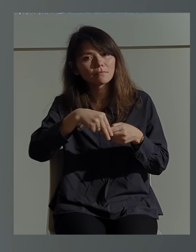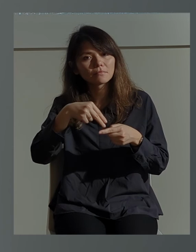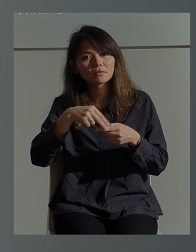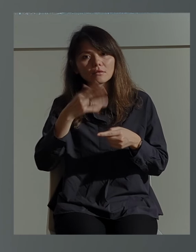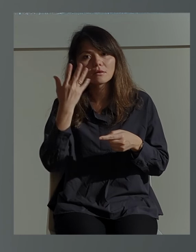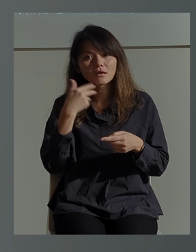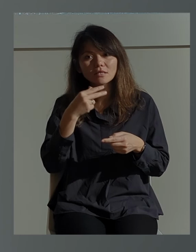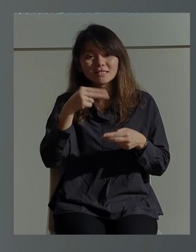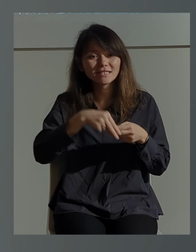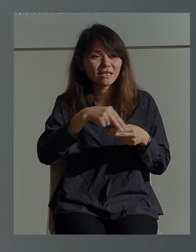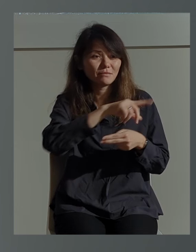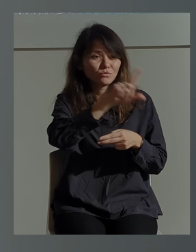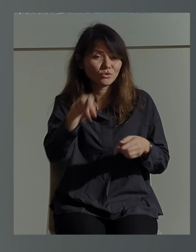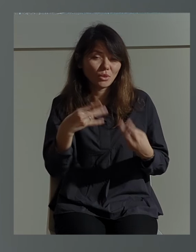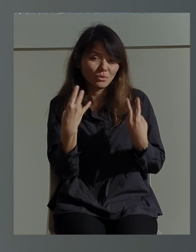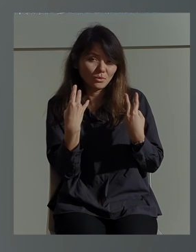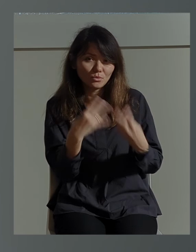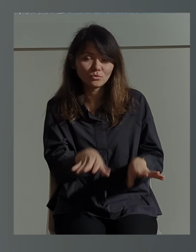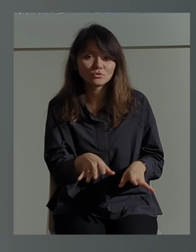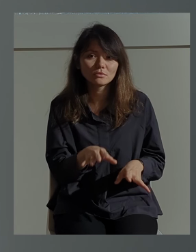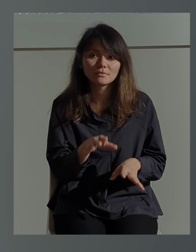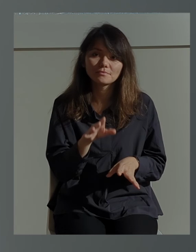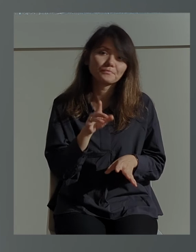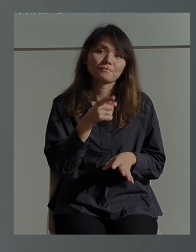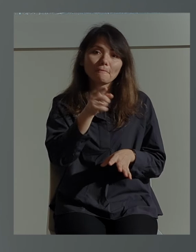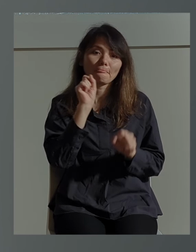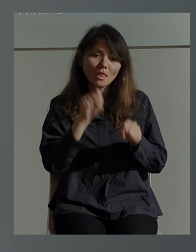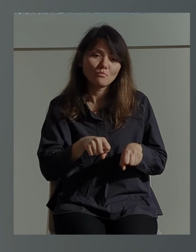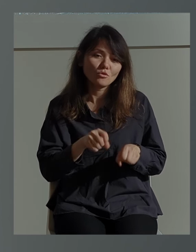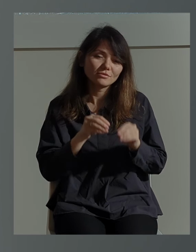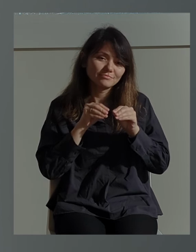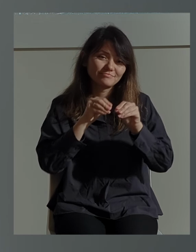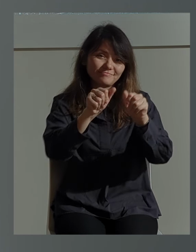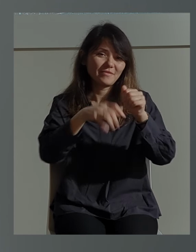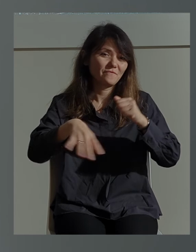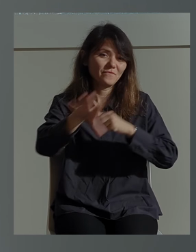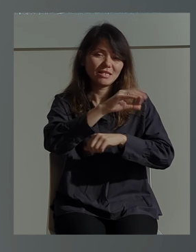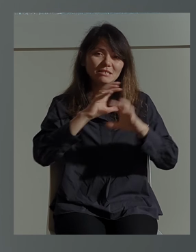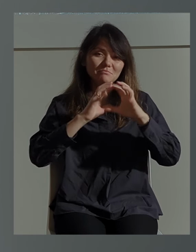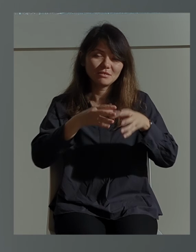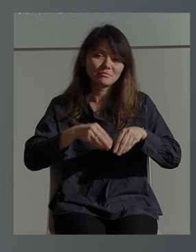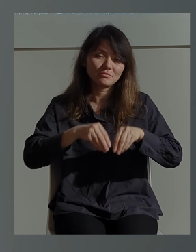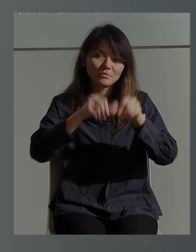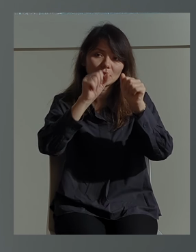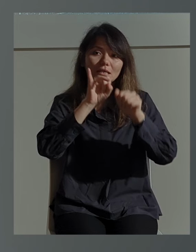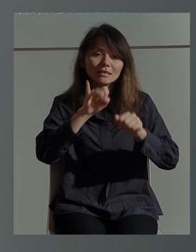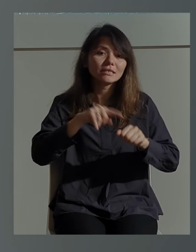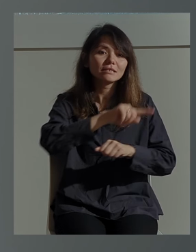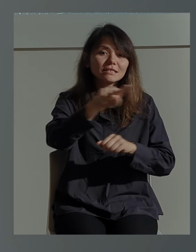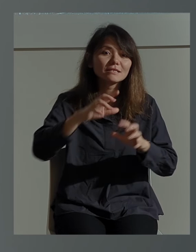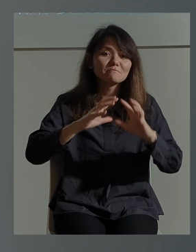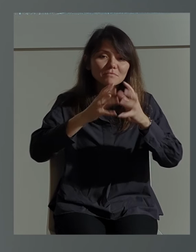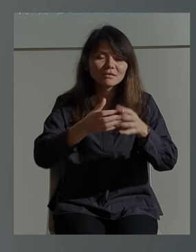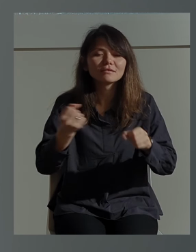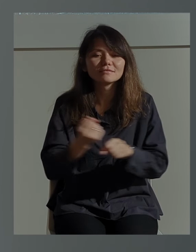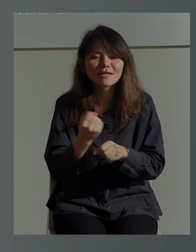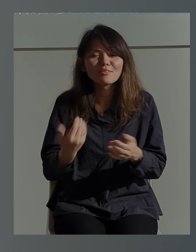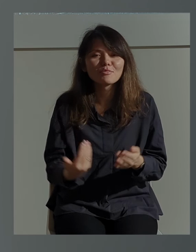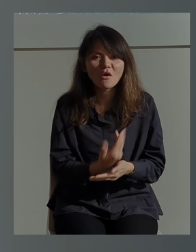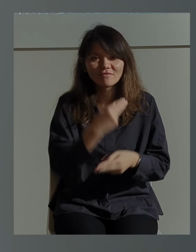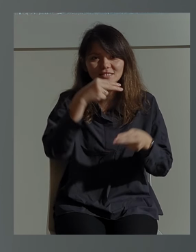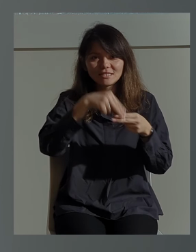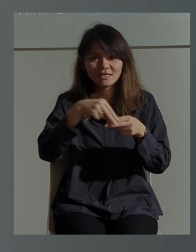когда скрепки уже никому не нужны и он может уничтожить и стереть в порошок весь мир из всего мира сделать скрепки